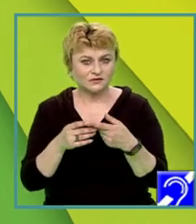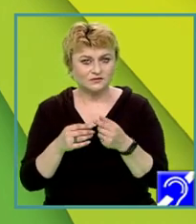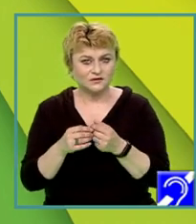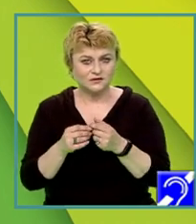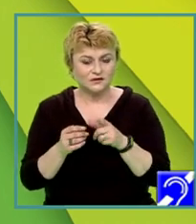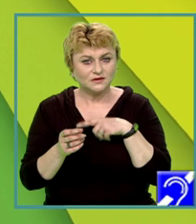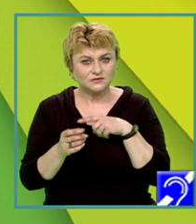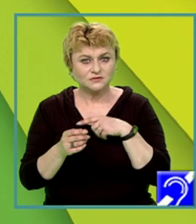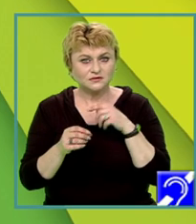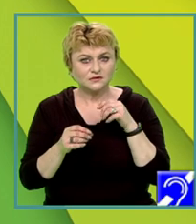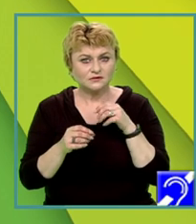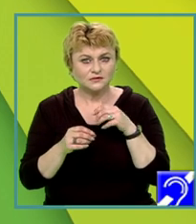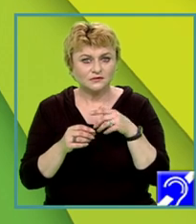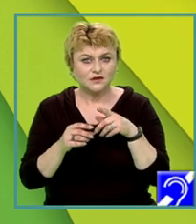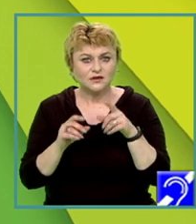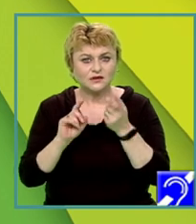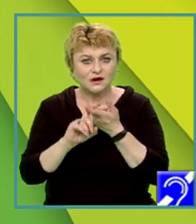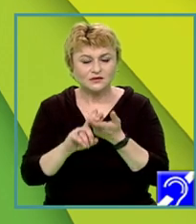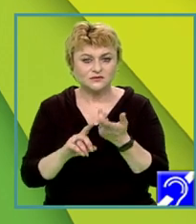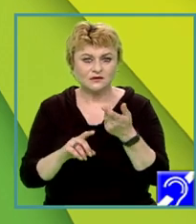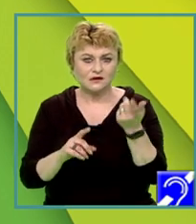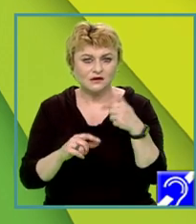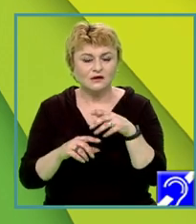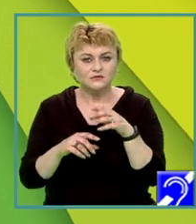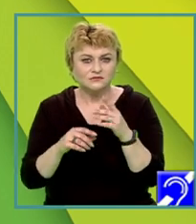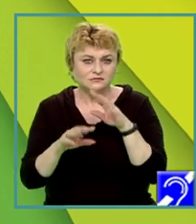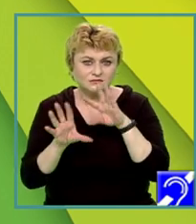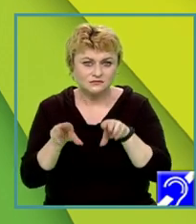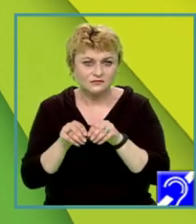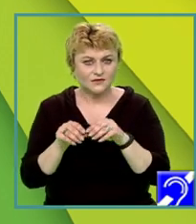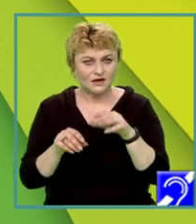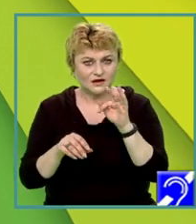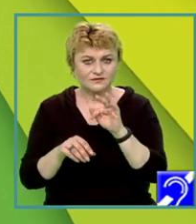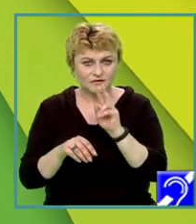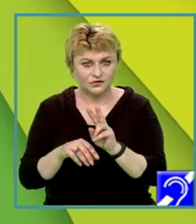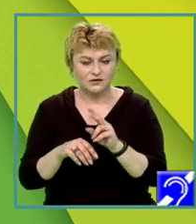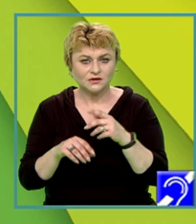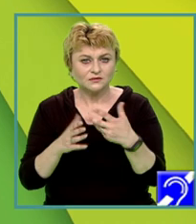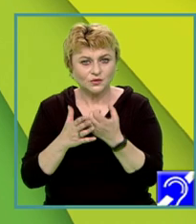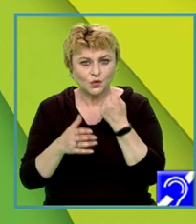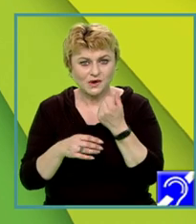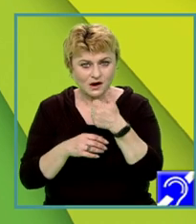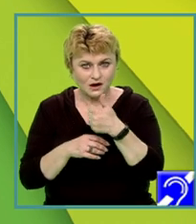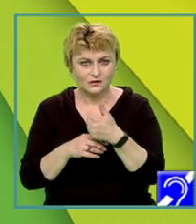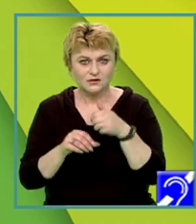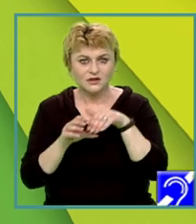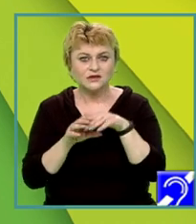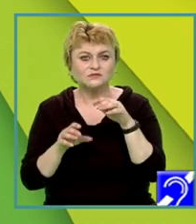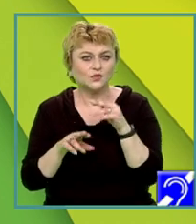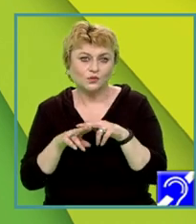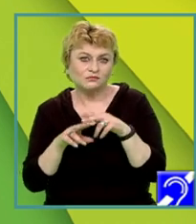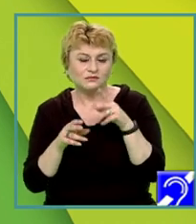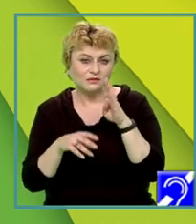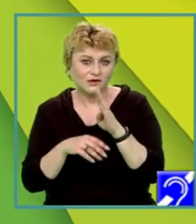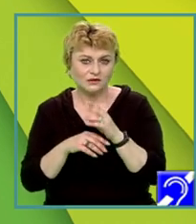care din relația inițială 3 egal cu doi b îl extragem pe ei în funcție de b a